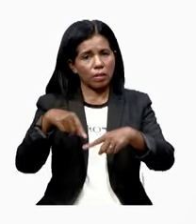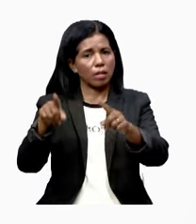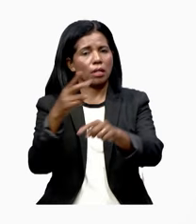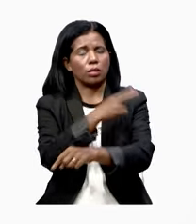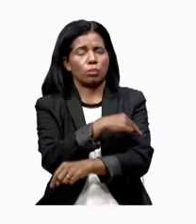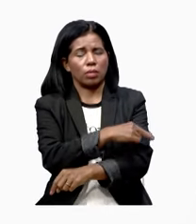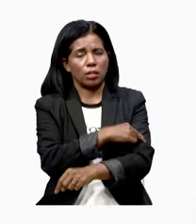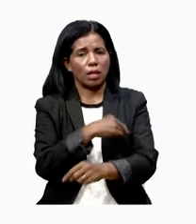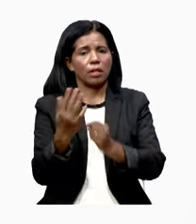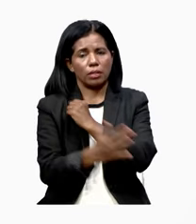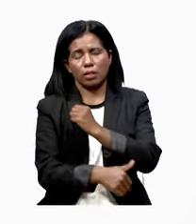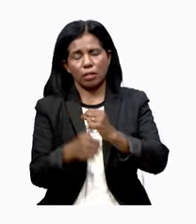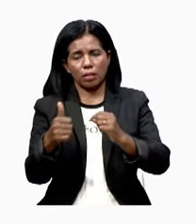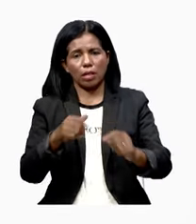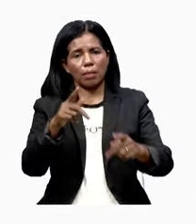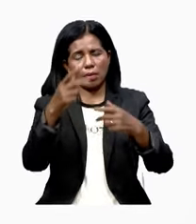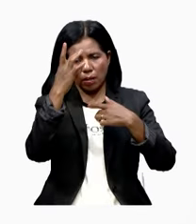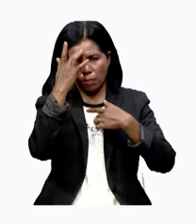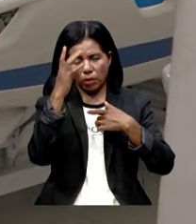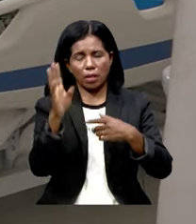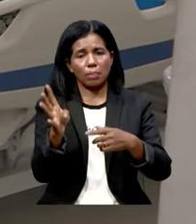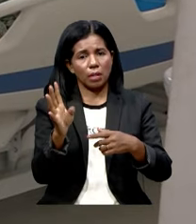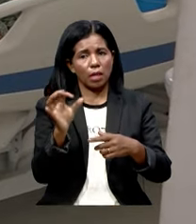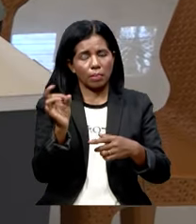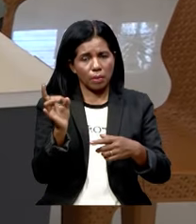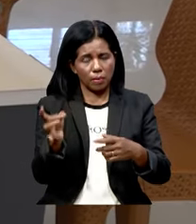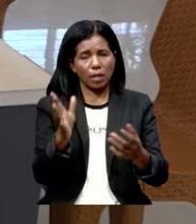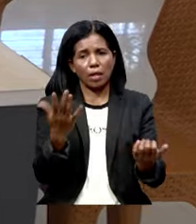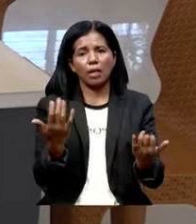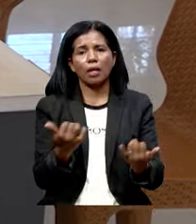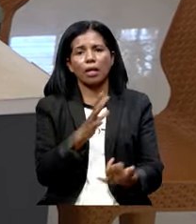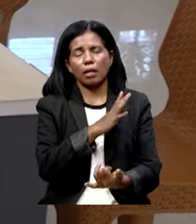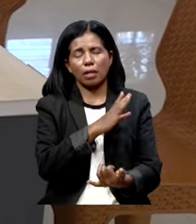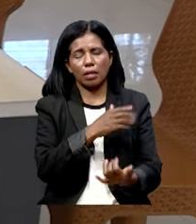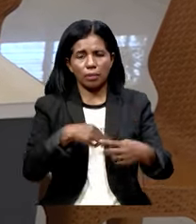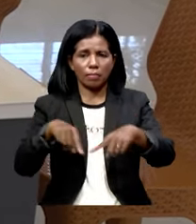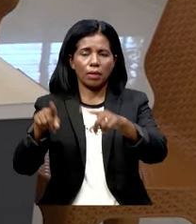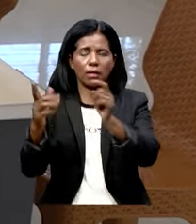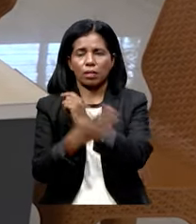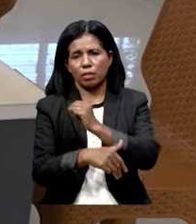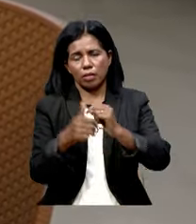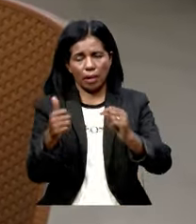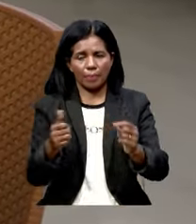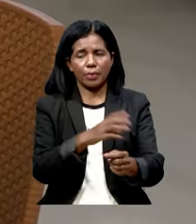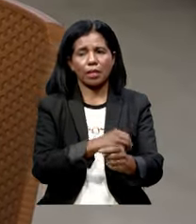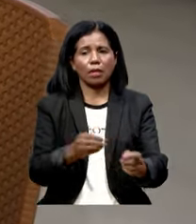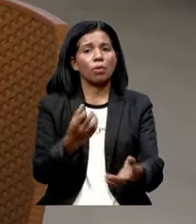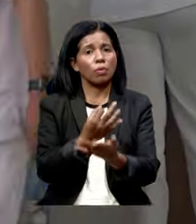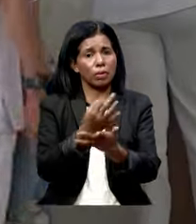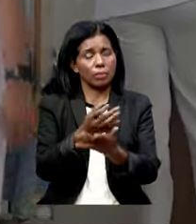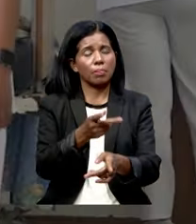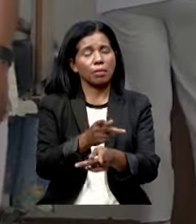i hospital Railiur no paciente o alunulu makheinela tu transfere bala o tratamento. Divida nebe Ministério de Saúde atuhalo pagamento